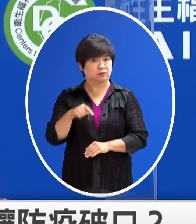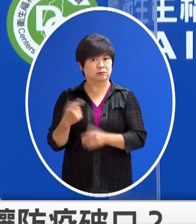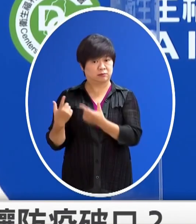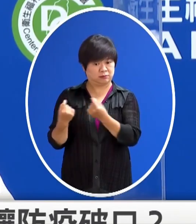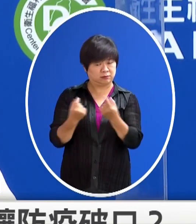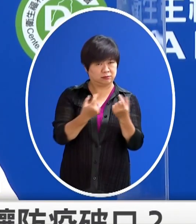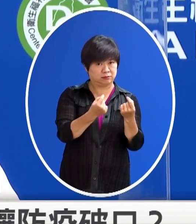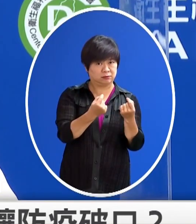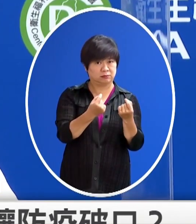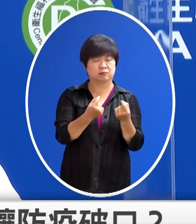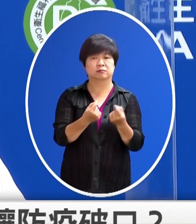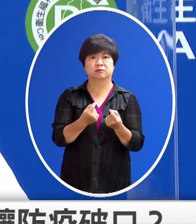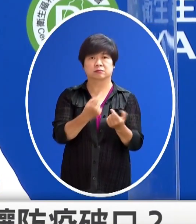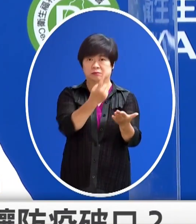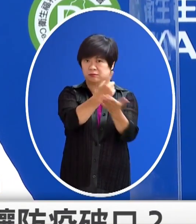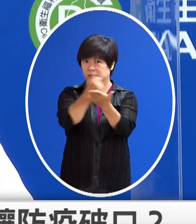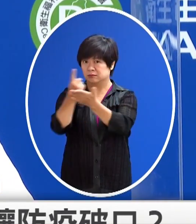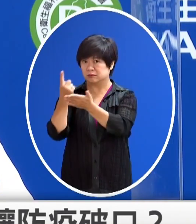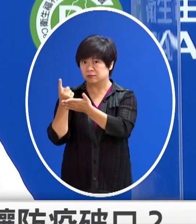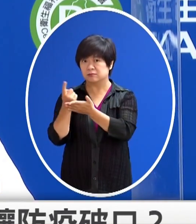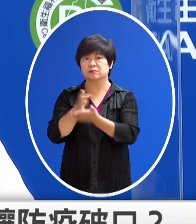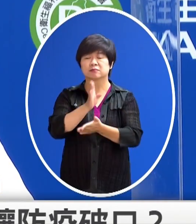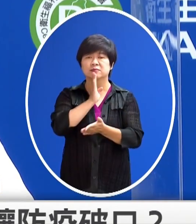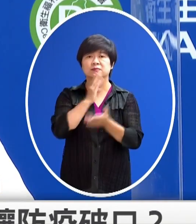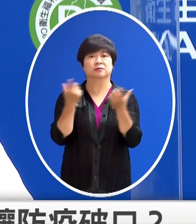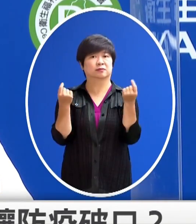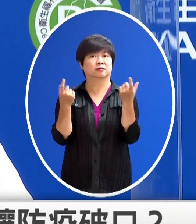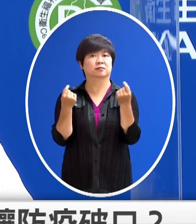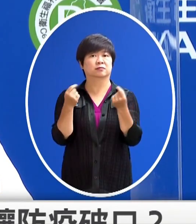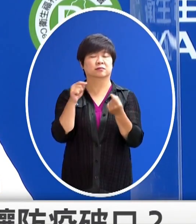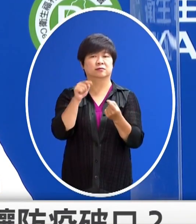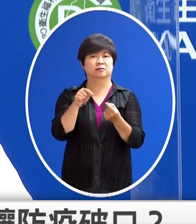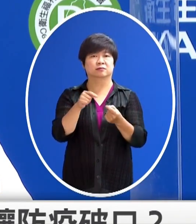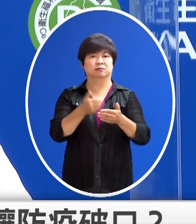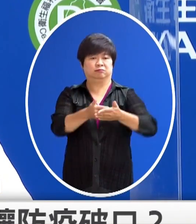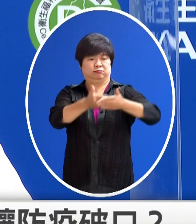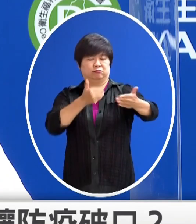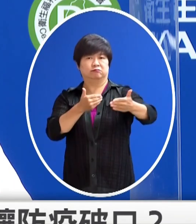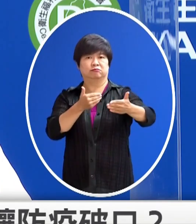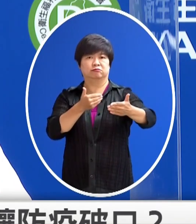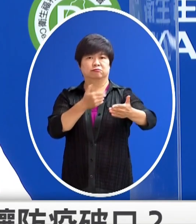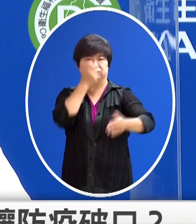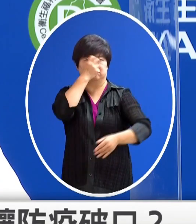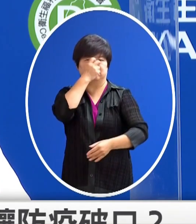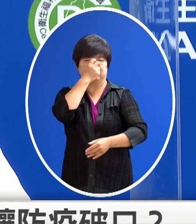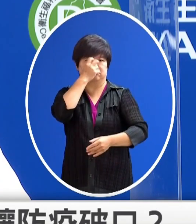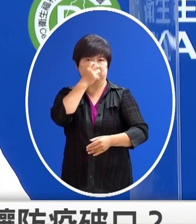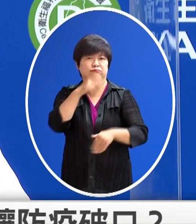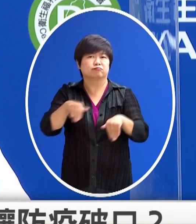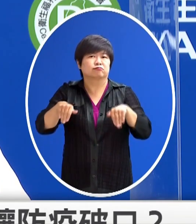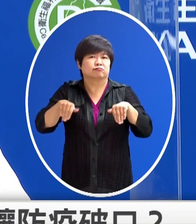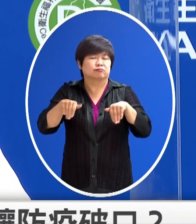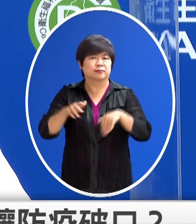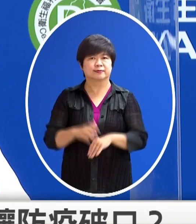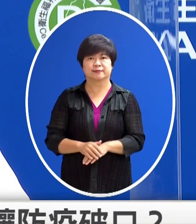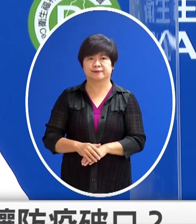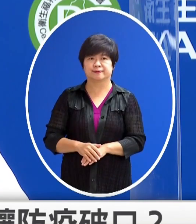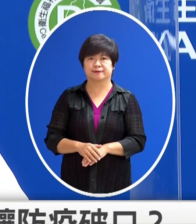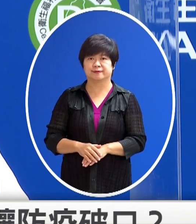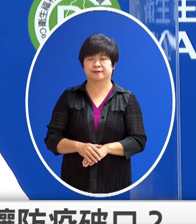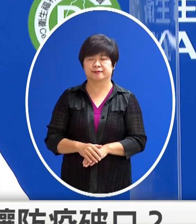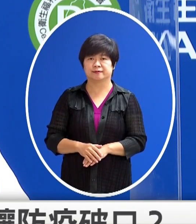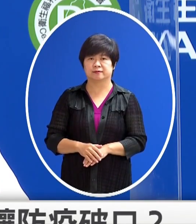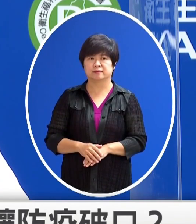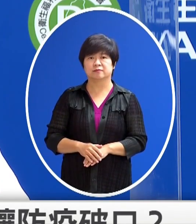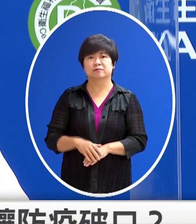上也包括所有的人都会在检疫隔离里面，所以这里面大概是检疫隔离比